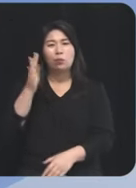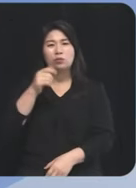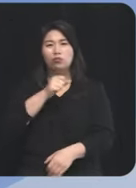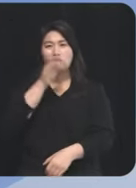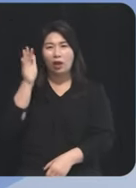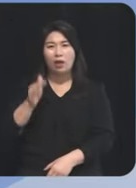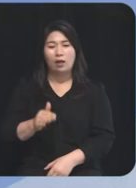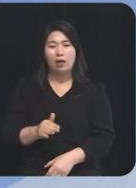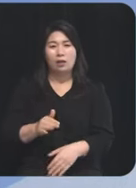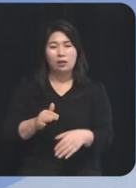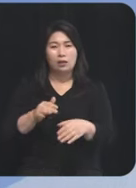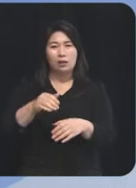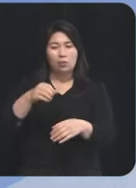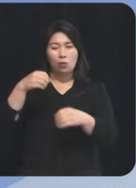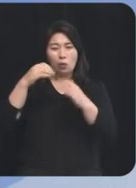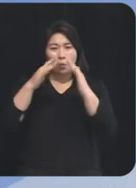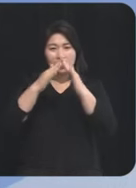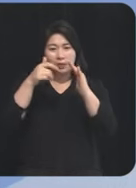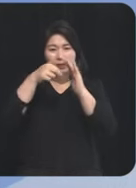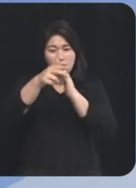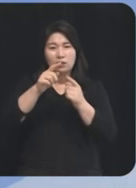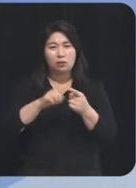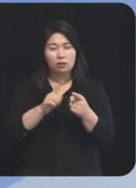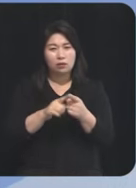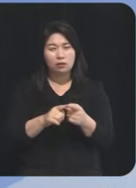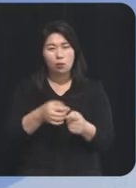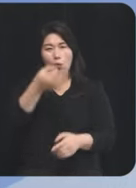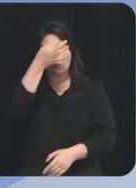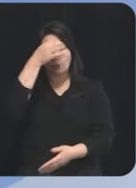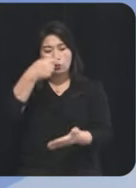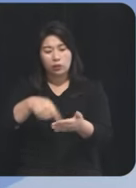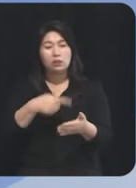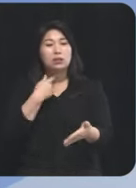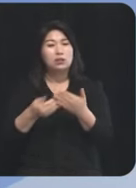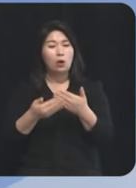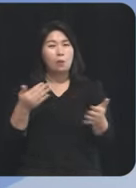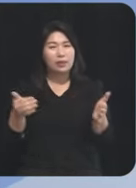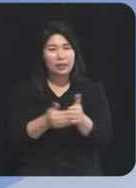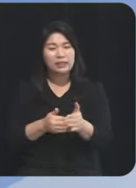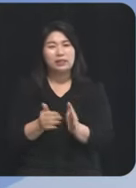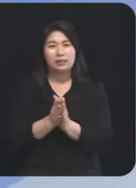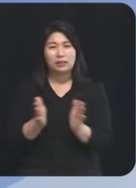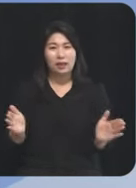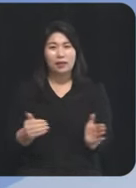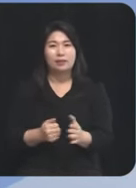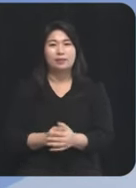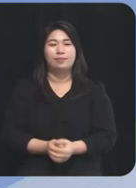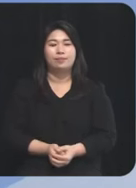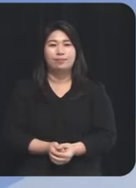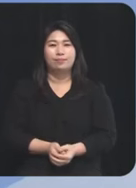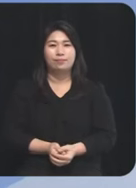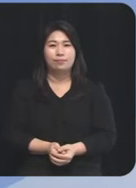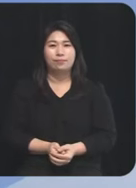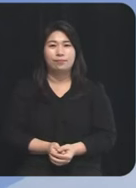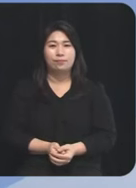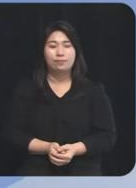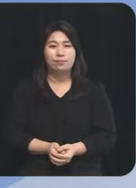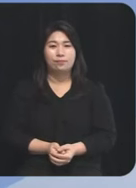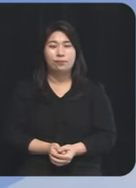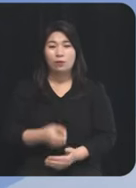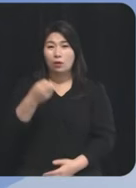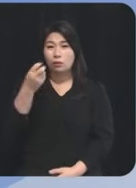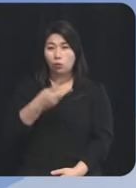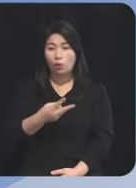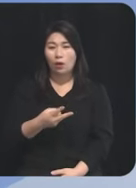스마트 농법에 대한 실증과 연구, 연수, 교육기능, 체험기능까지 실시하도록 하겠습니다.